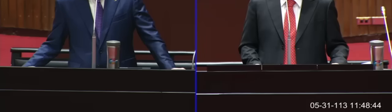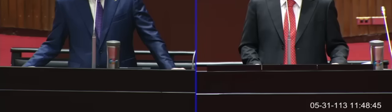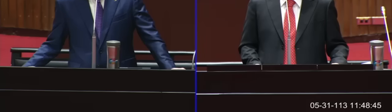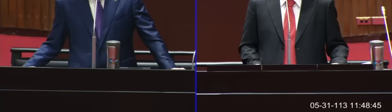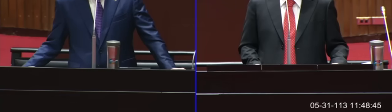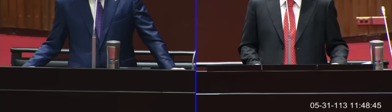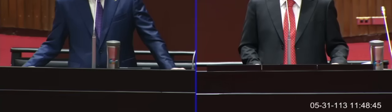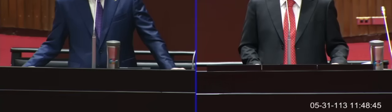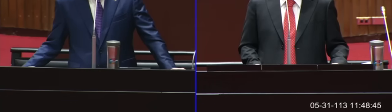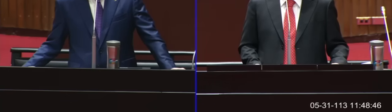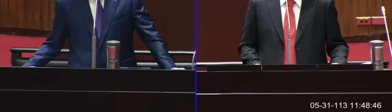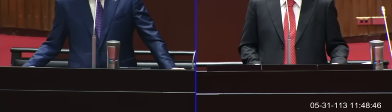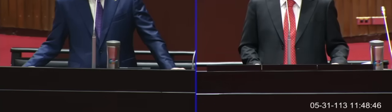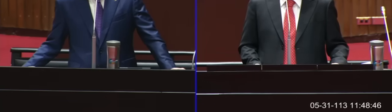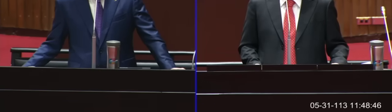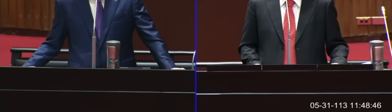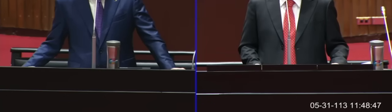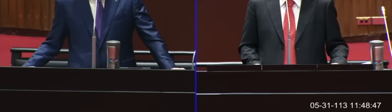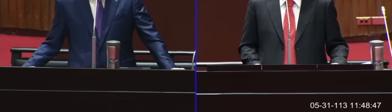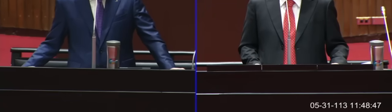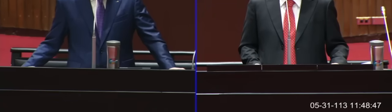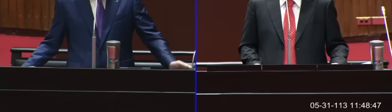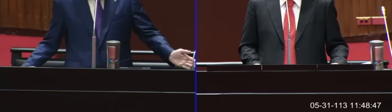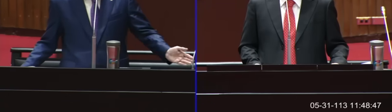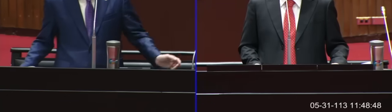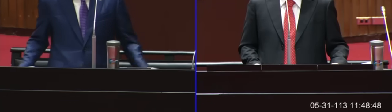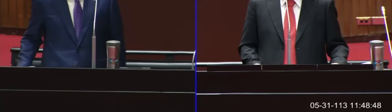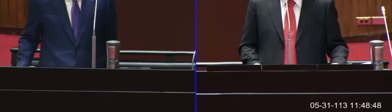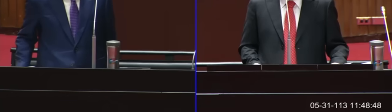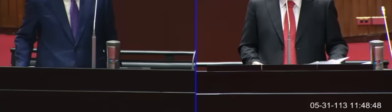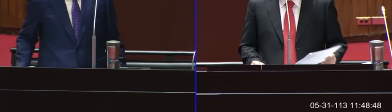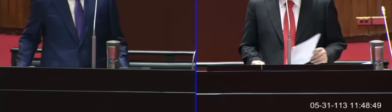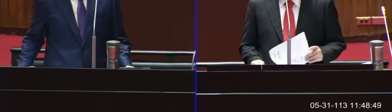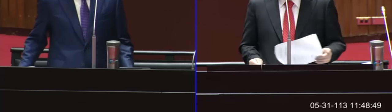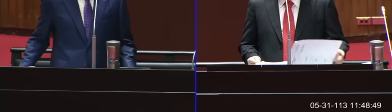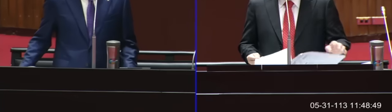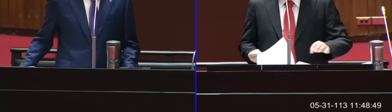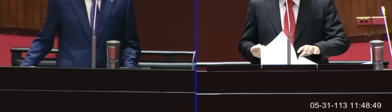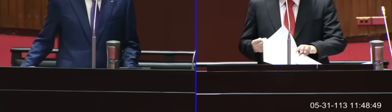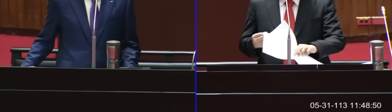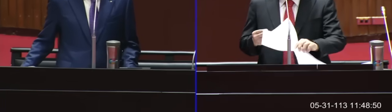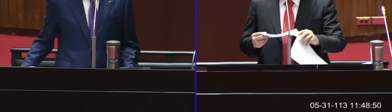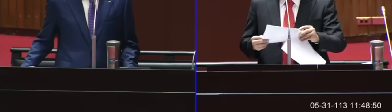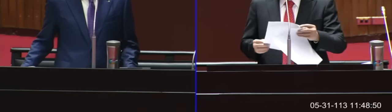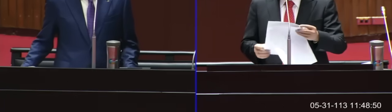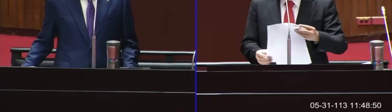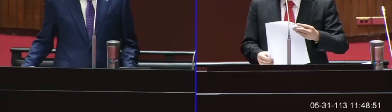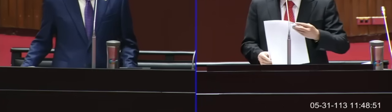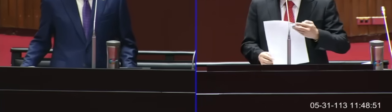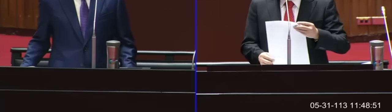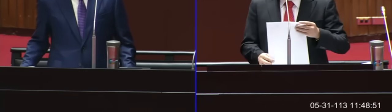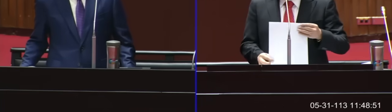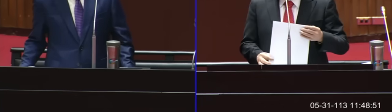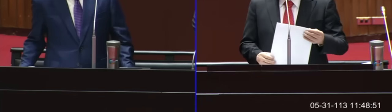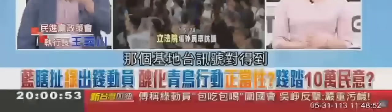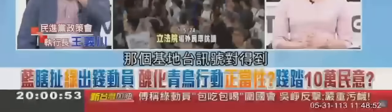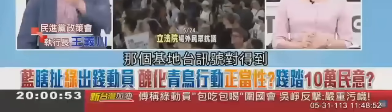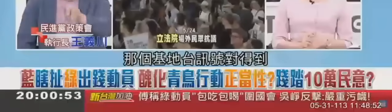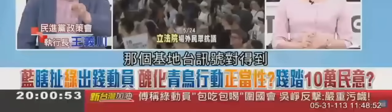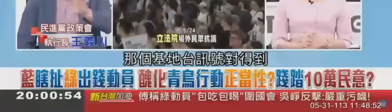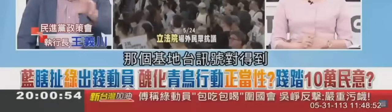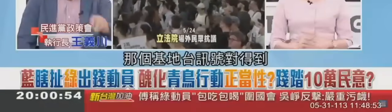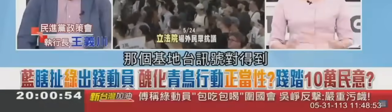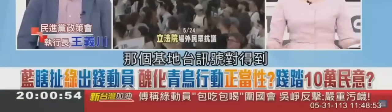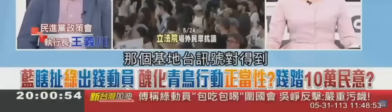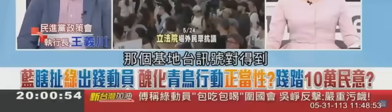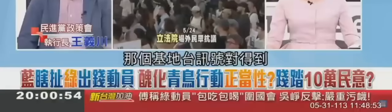的人比对哦。嘛无关的。 哦，即马时代进步到会当安尼。 因为你有去对伊个啥物伊个基地